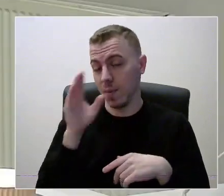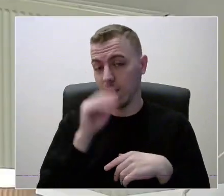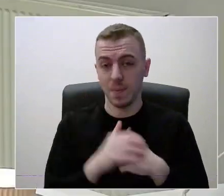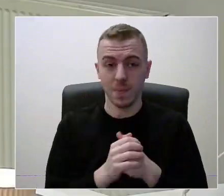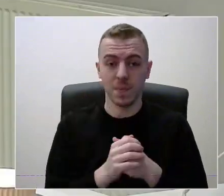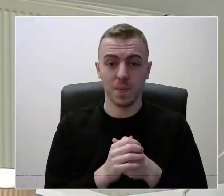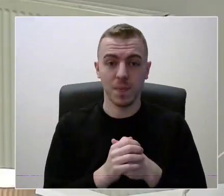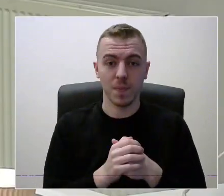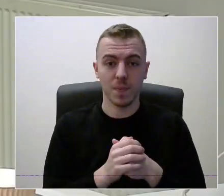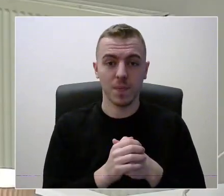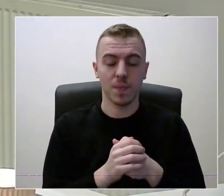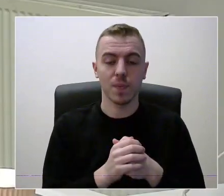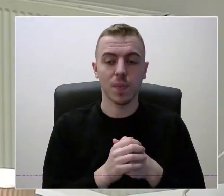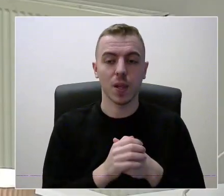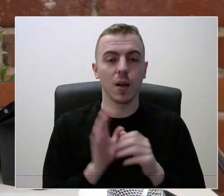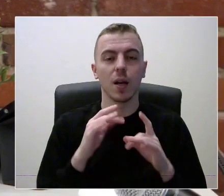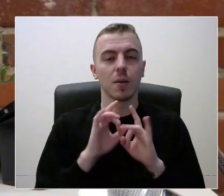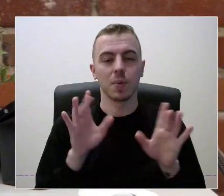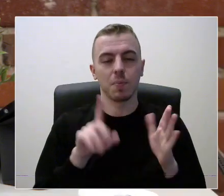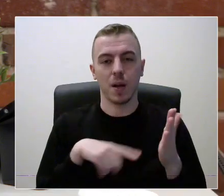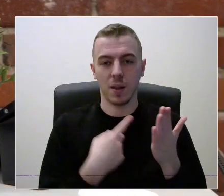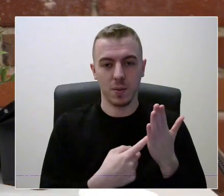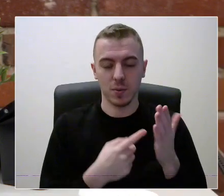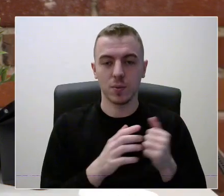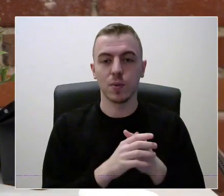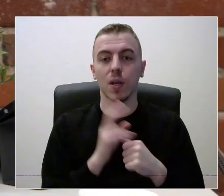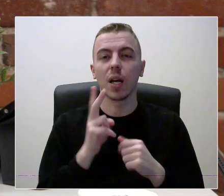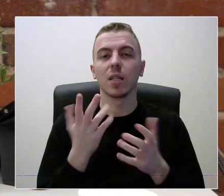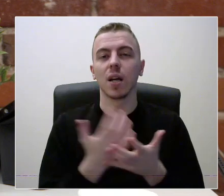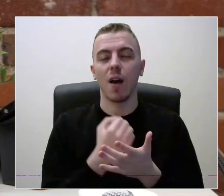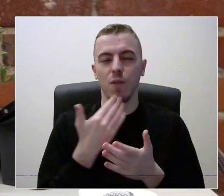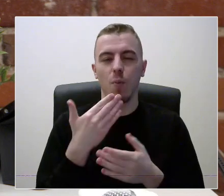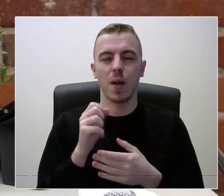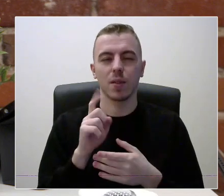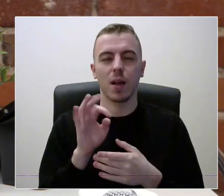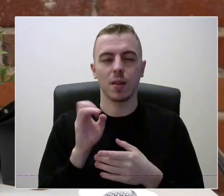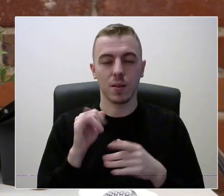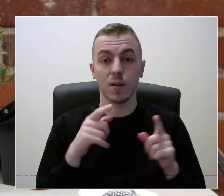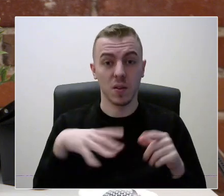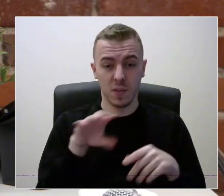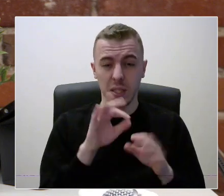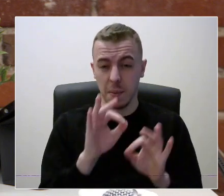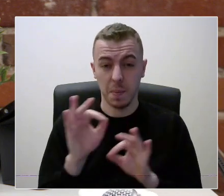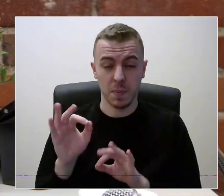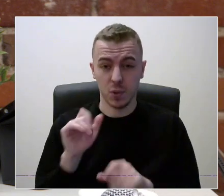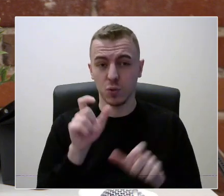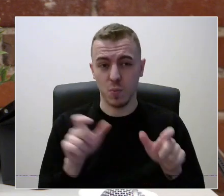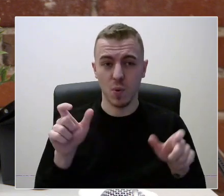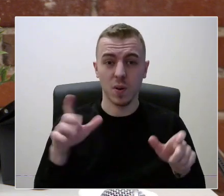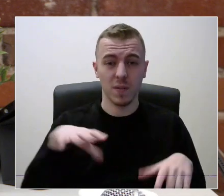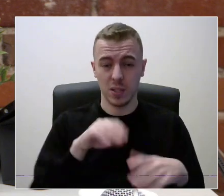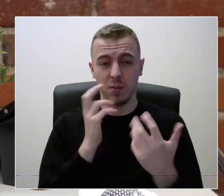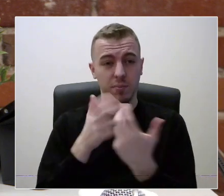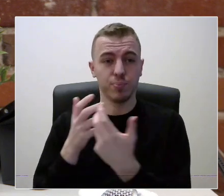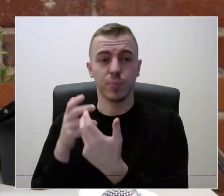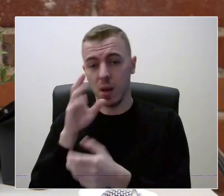klausimas. Bet kitaip paklausiu, tada tie, kurie gavo mandatus taryboje, visi jums priimtinis, su visais galėtumėt kalbėti